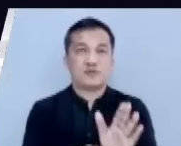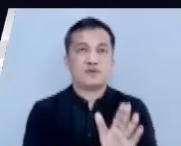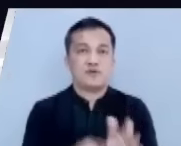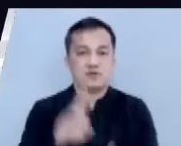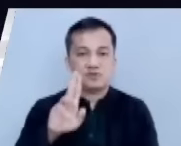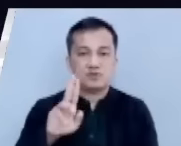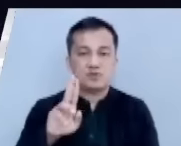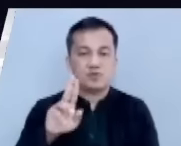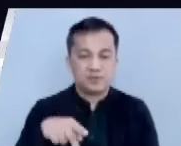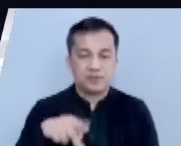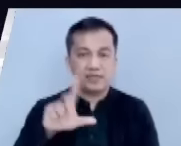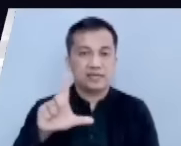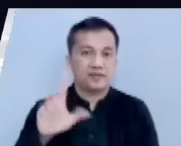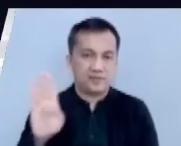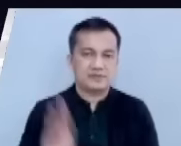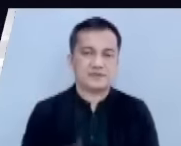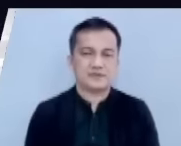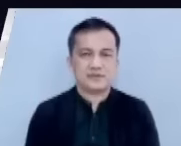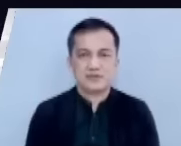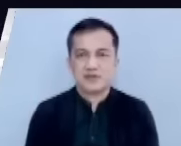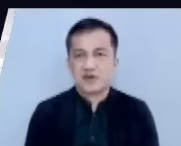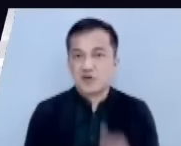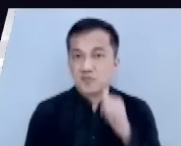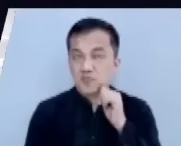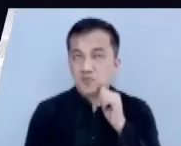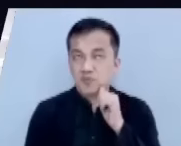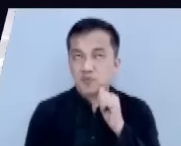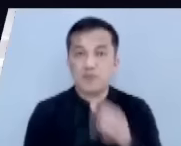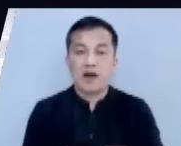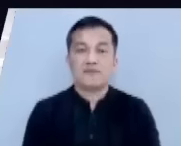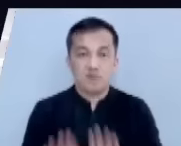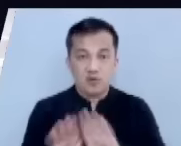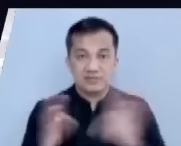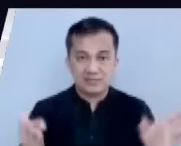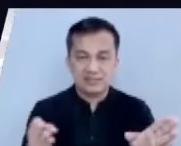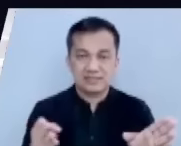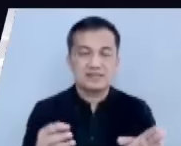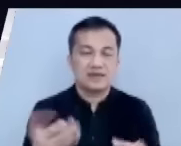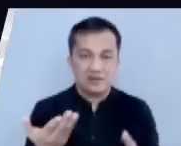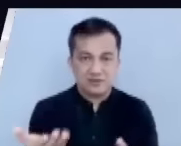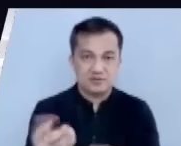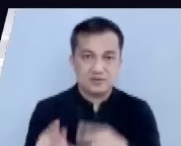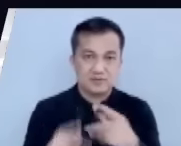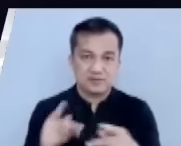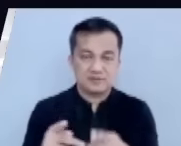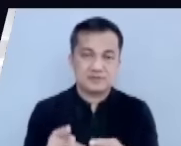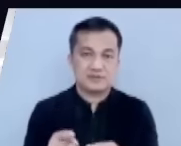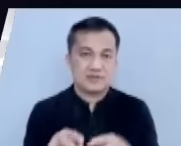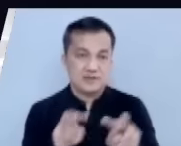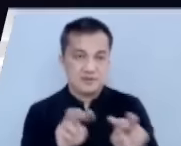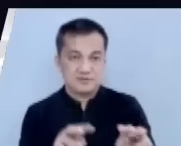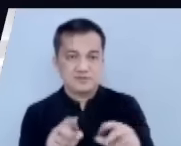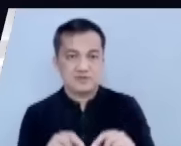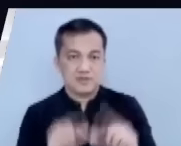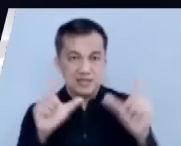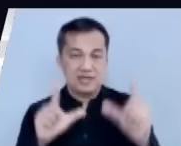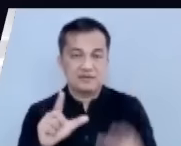Baños. Bukas din yan o bukas din yan para sa publiko. At nakatutok doon live si Jonathan